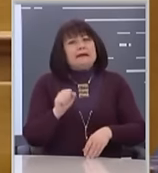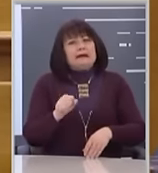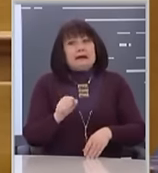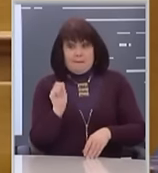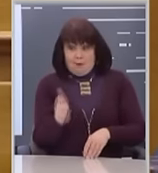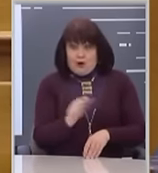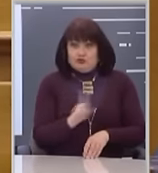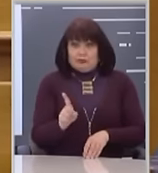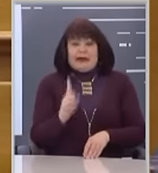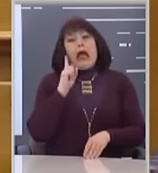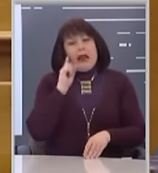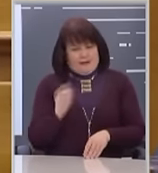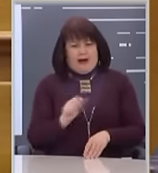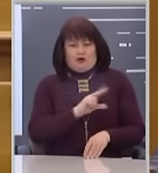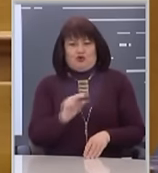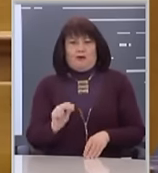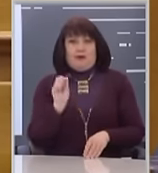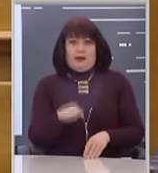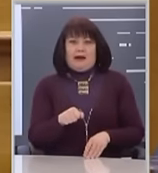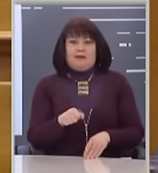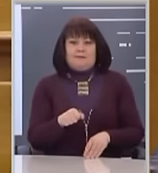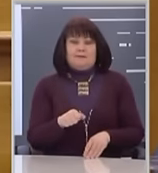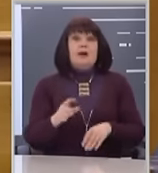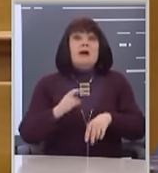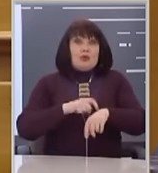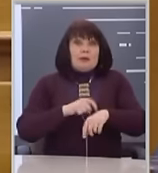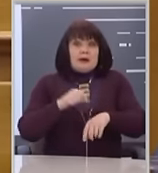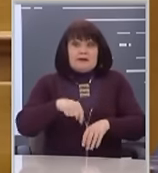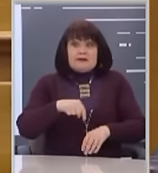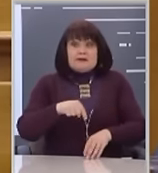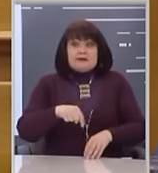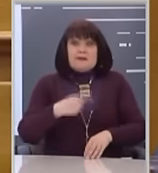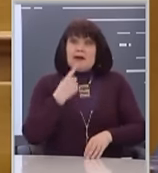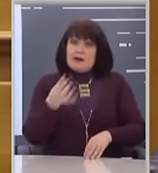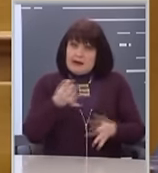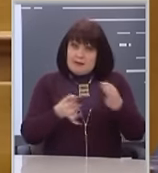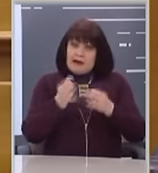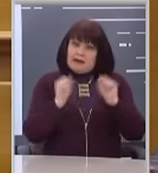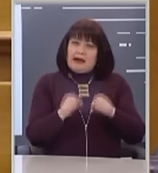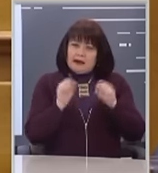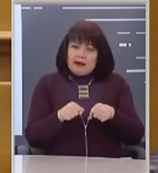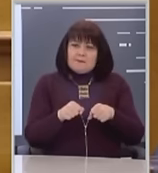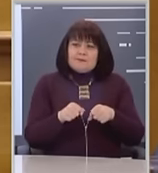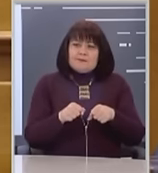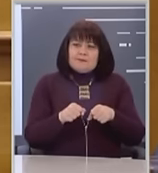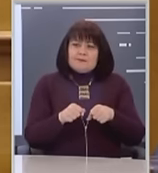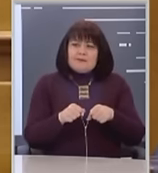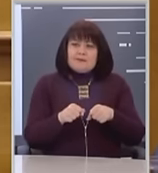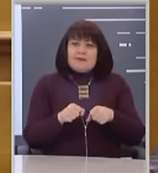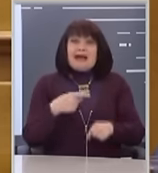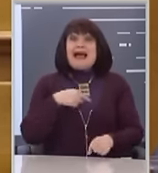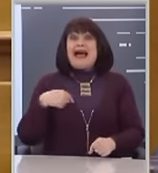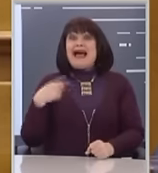απομόνωση, ακόμα και σήμερα, ενώ έχουν πει ότι θα υπερψηφίσουν, οι αρχηγοί